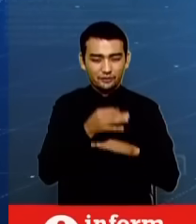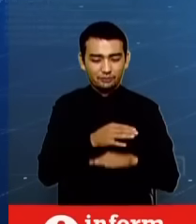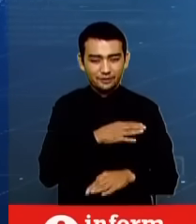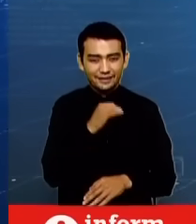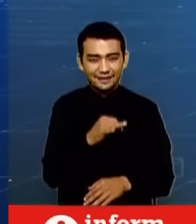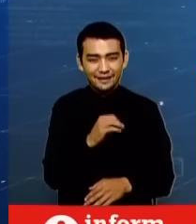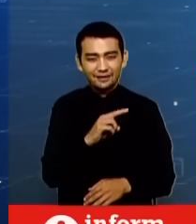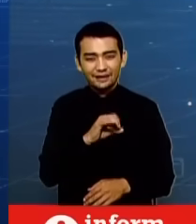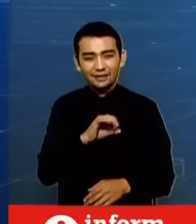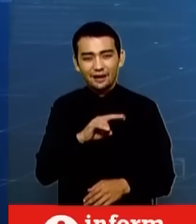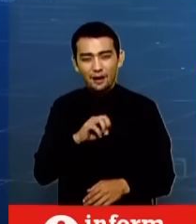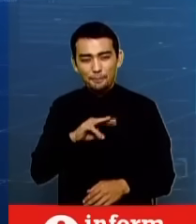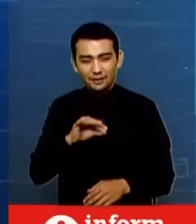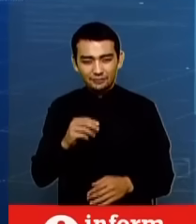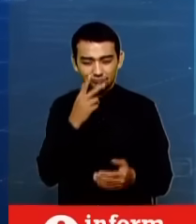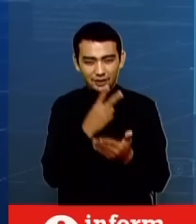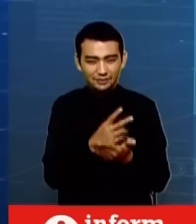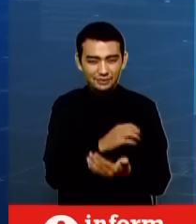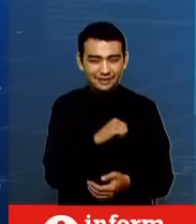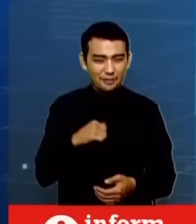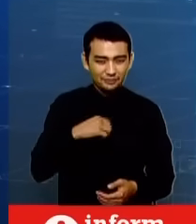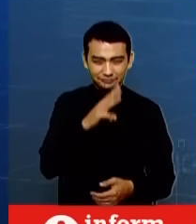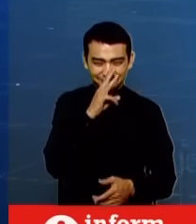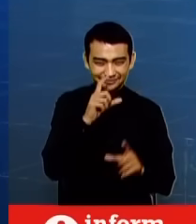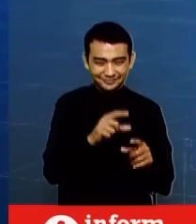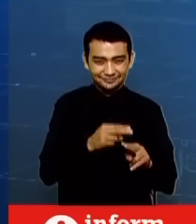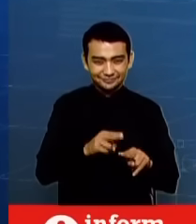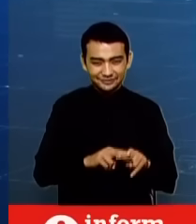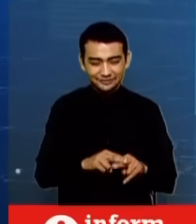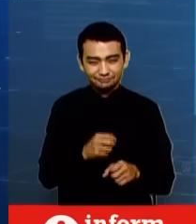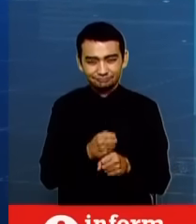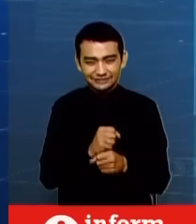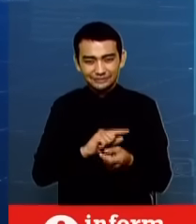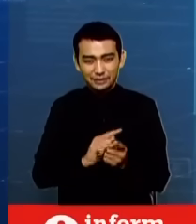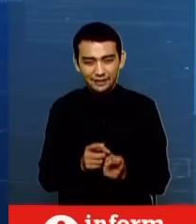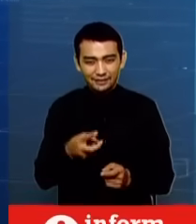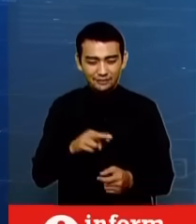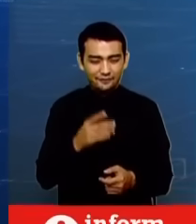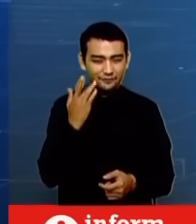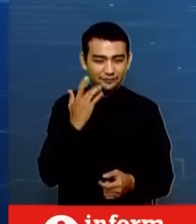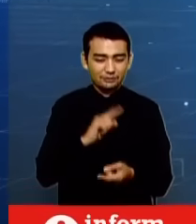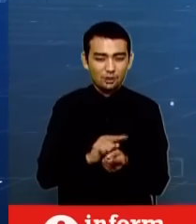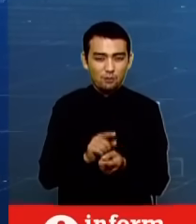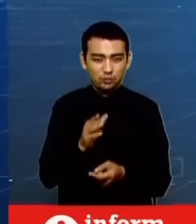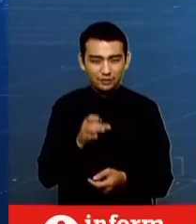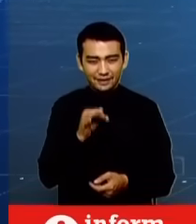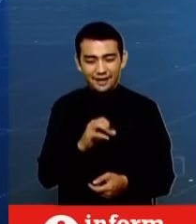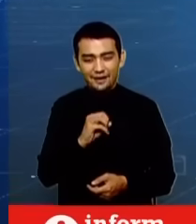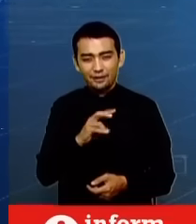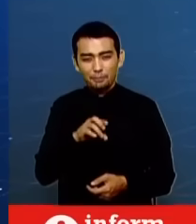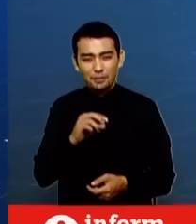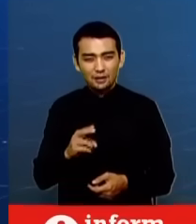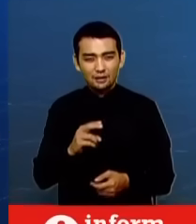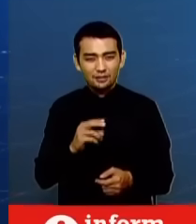Өйткені динамикалық тәсілдемеге негізделген ең төменгі жалақыны айқындау әдістемесі өзгертіліп отыр. Енді еңбек кодексіне де